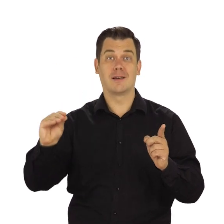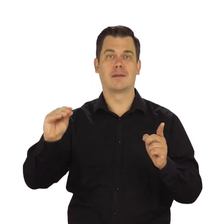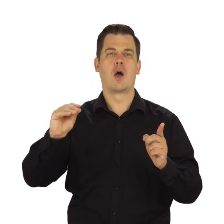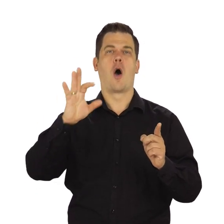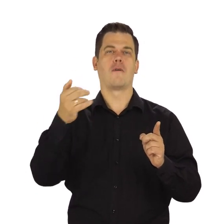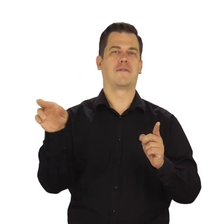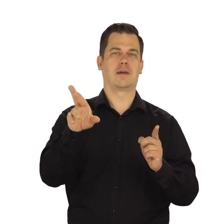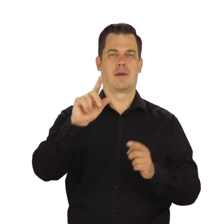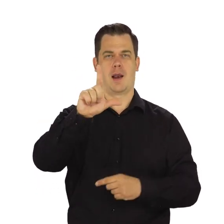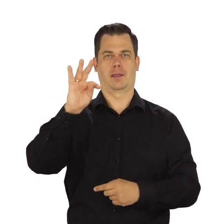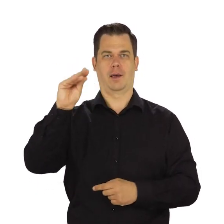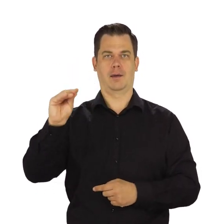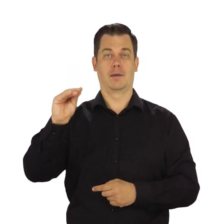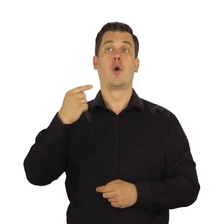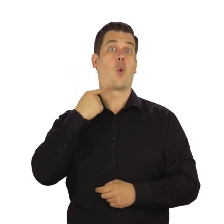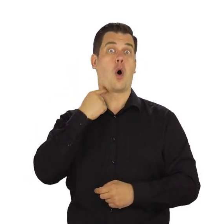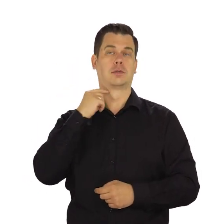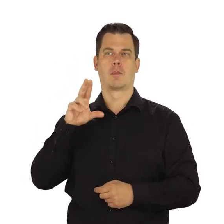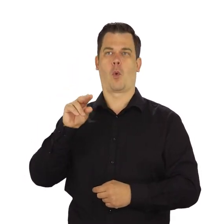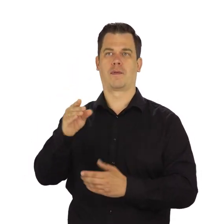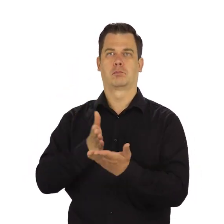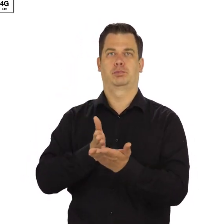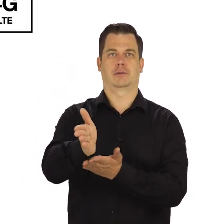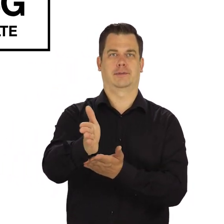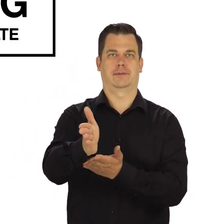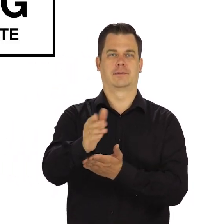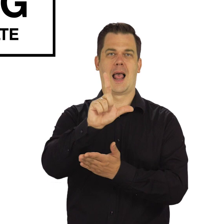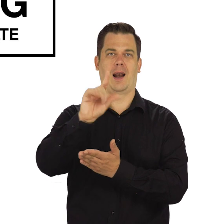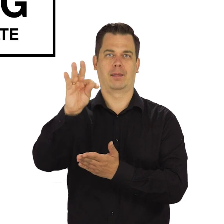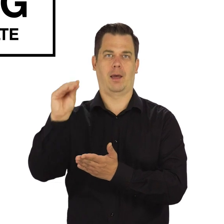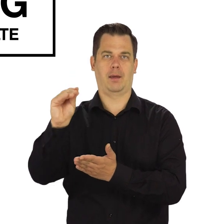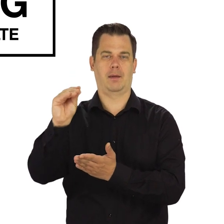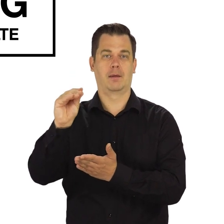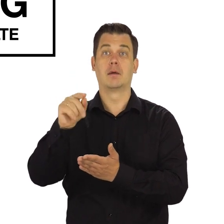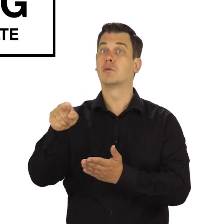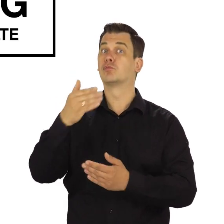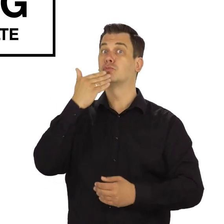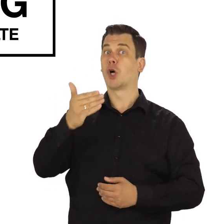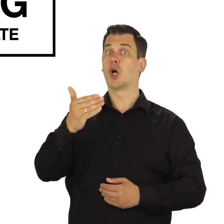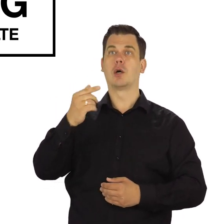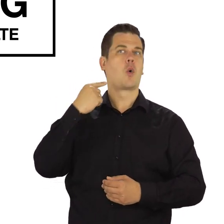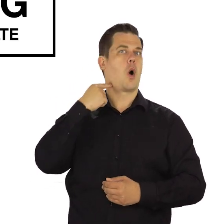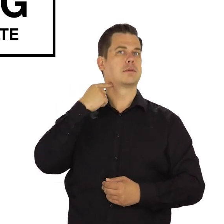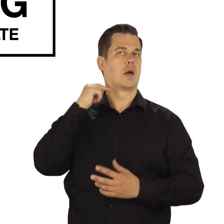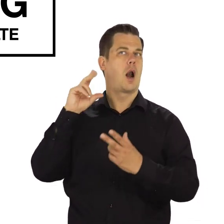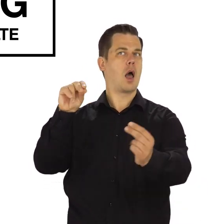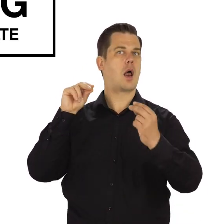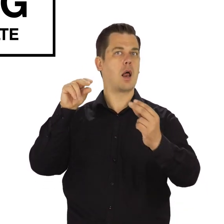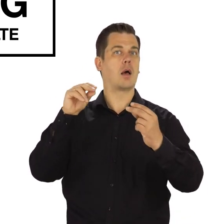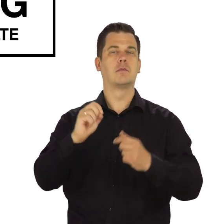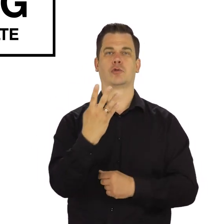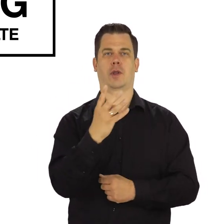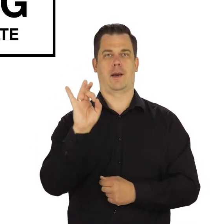to przetłumaczyć jako głos przez LTE. To technologia, która zapewnia połączenia głosowe z użyciem tylko